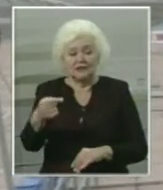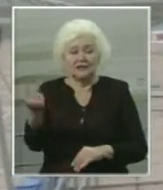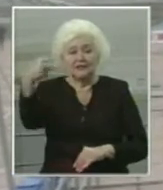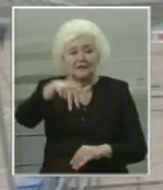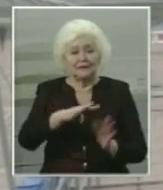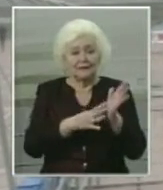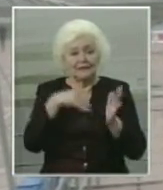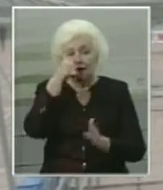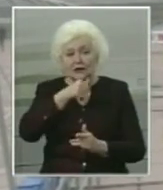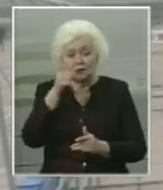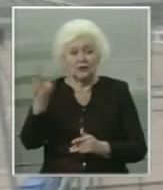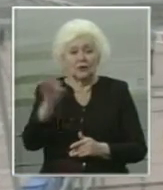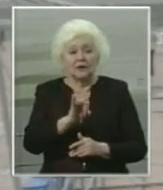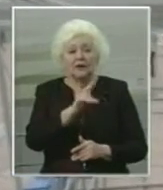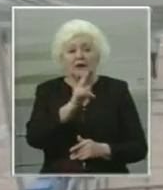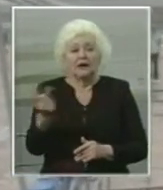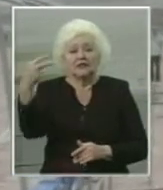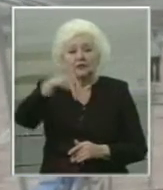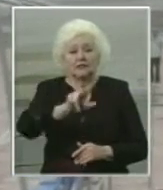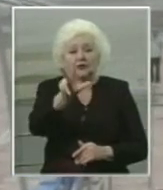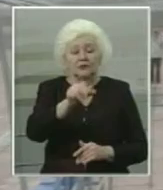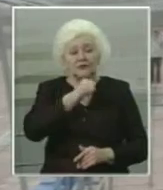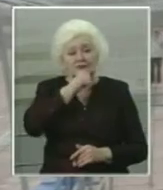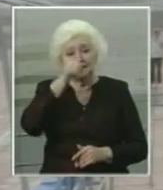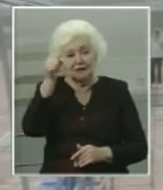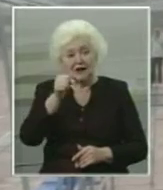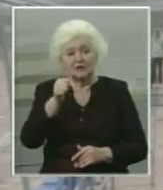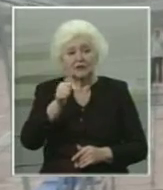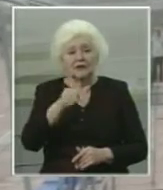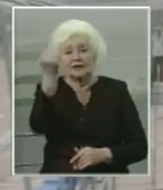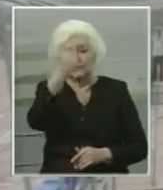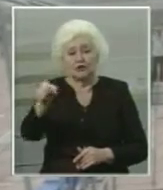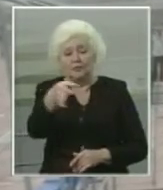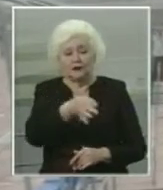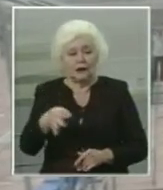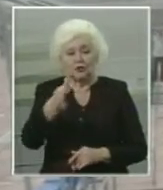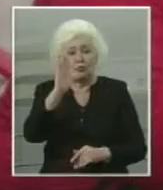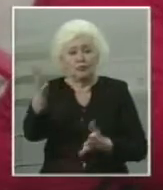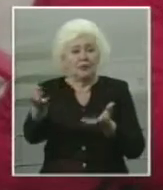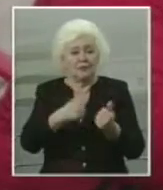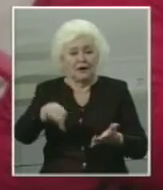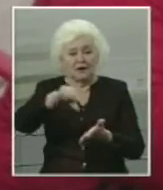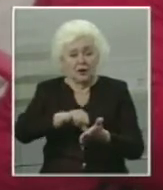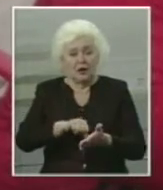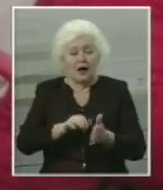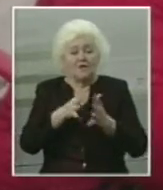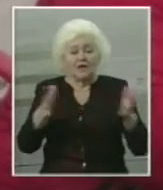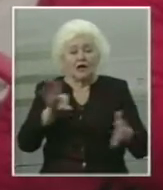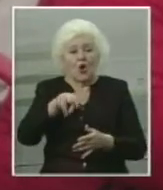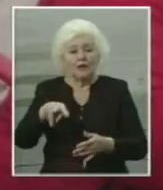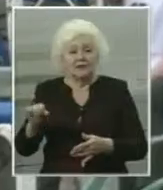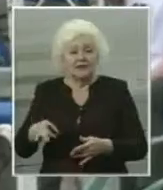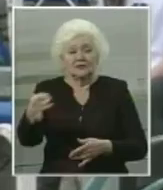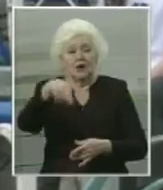2004-2009 роки, і хто з 2003 і старше, чемпіонаті області будуть приймати участь. З Великоолександрівського